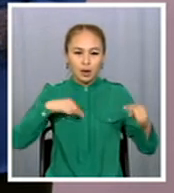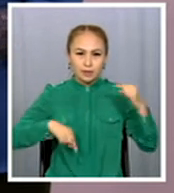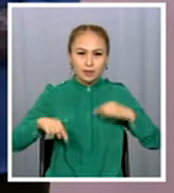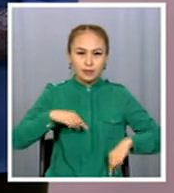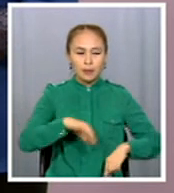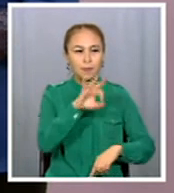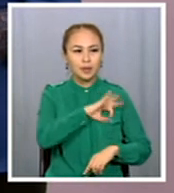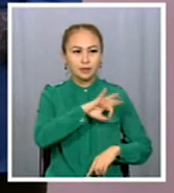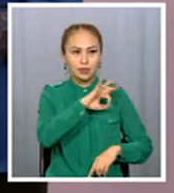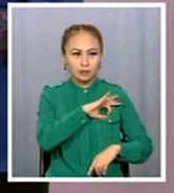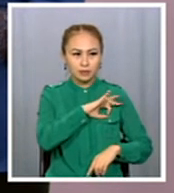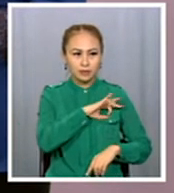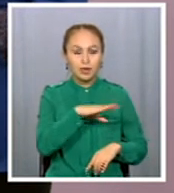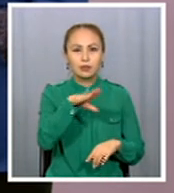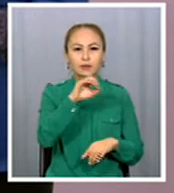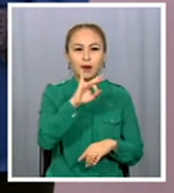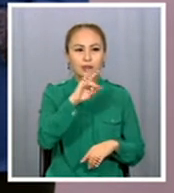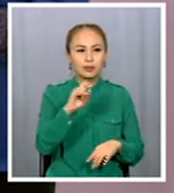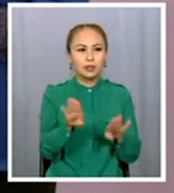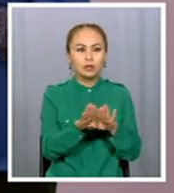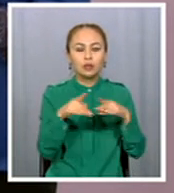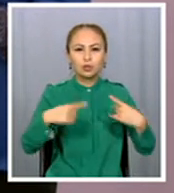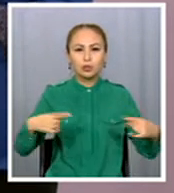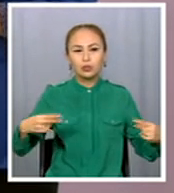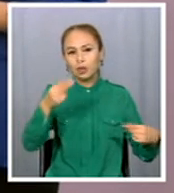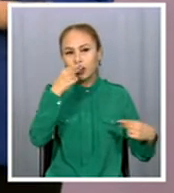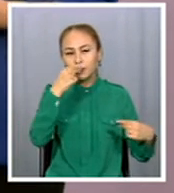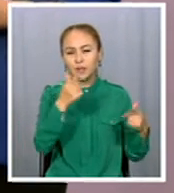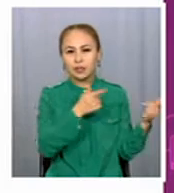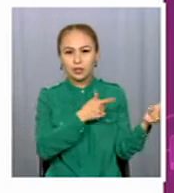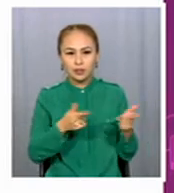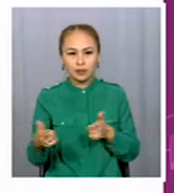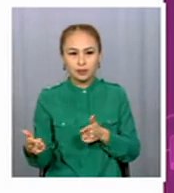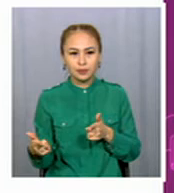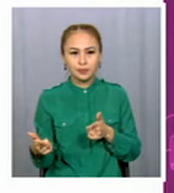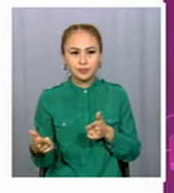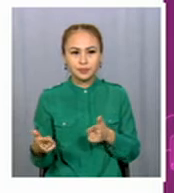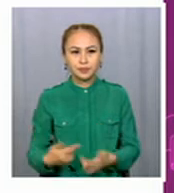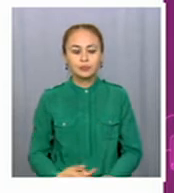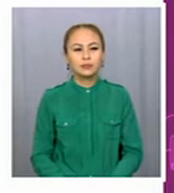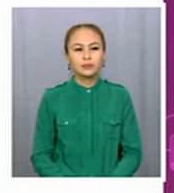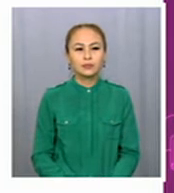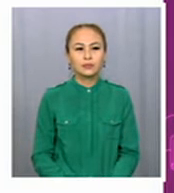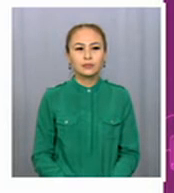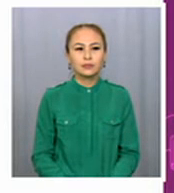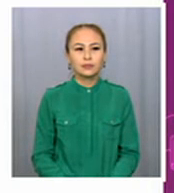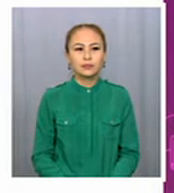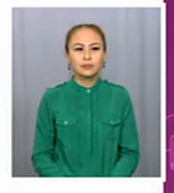пайдалы. Тардан түрлі тағамдар жасалады.